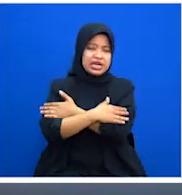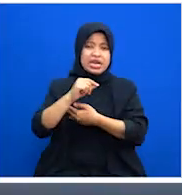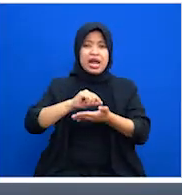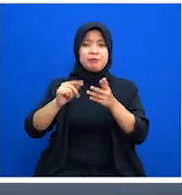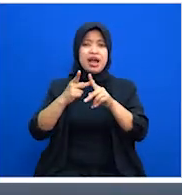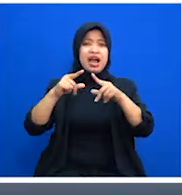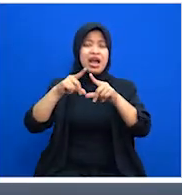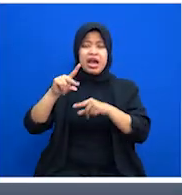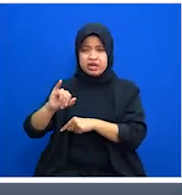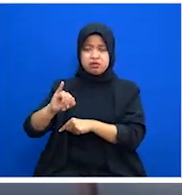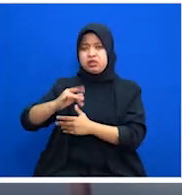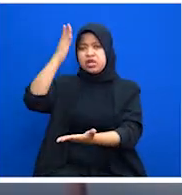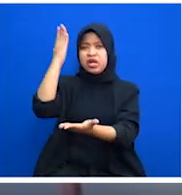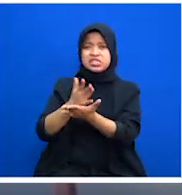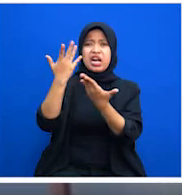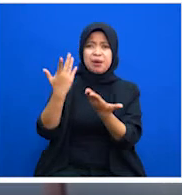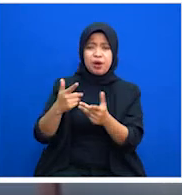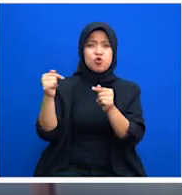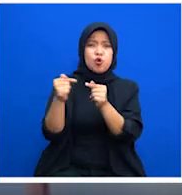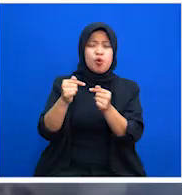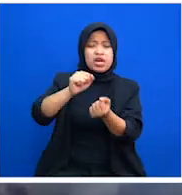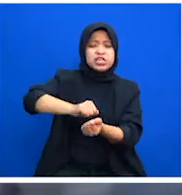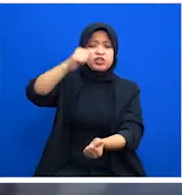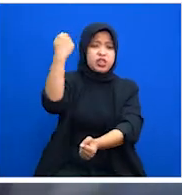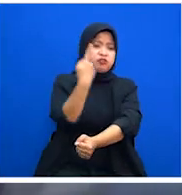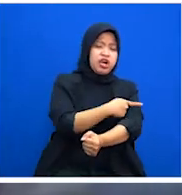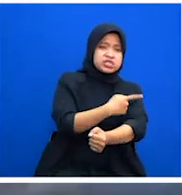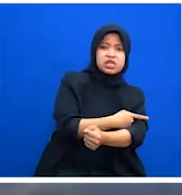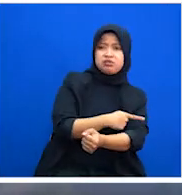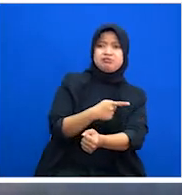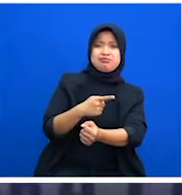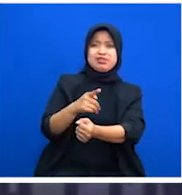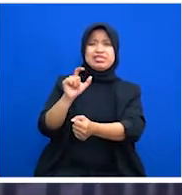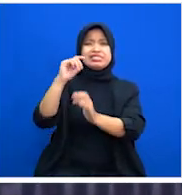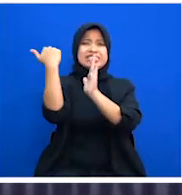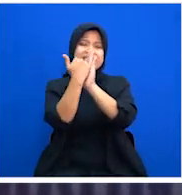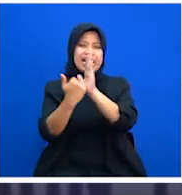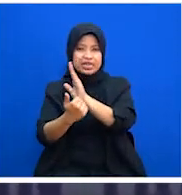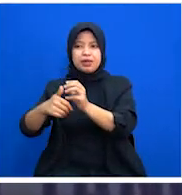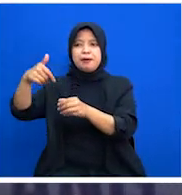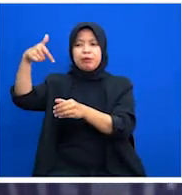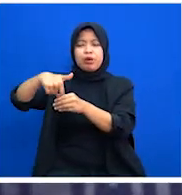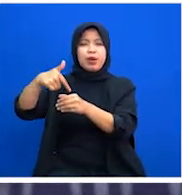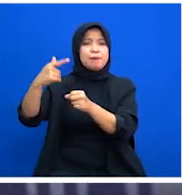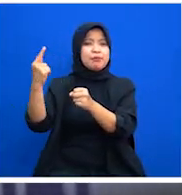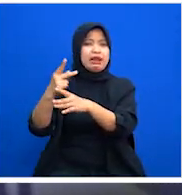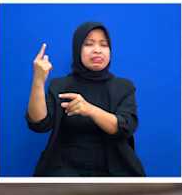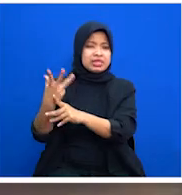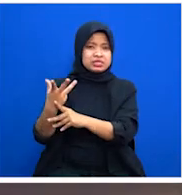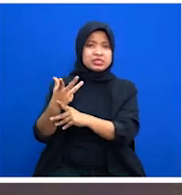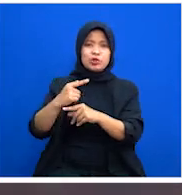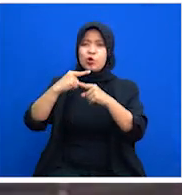hari Purnomo menegaskan bahwa kebijakan terkait sertifikat vaksin yang dijadikan sebagai syarat untuk mengisi BBM di SPBU